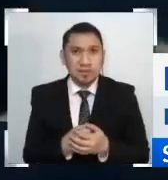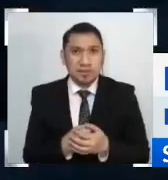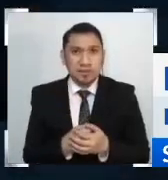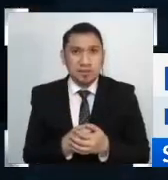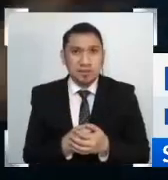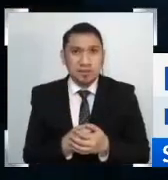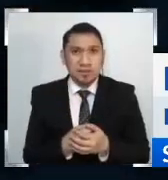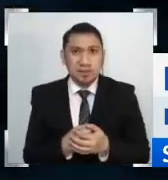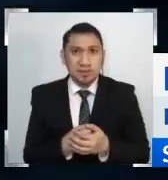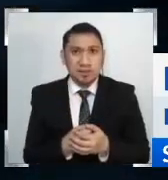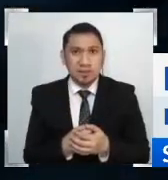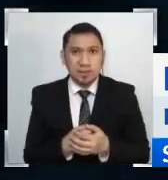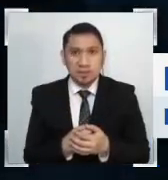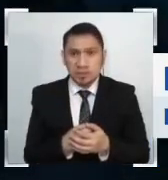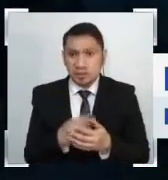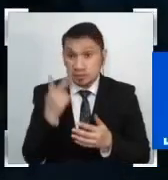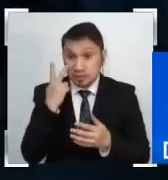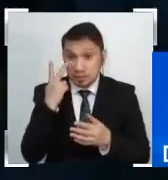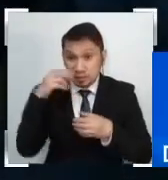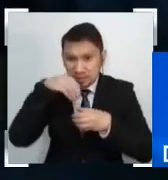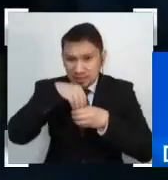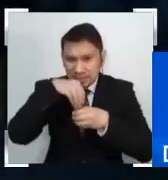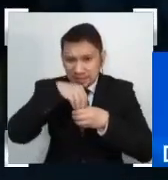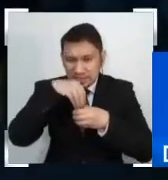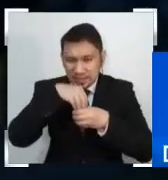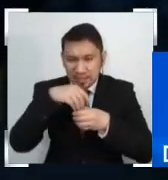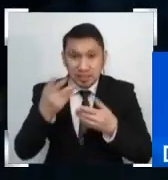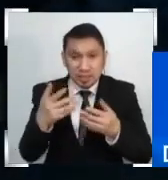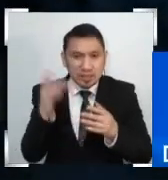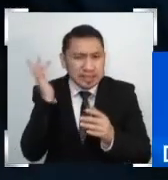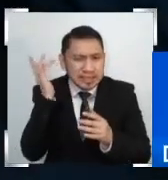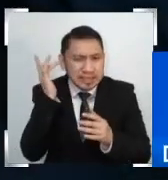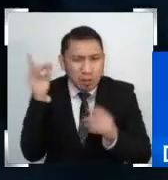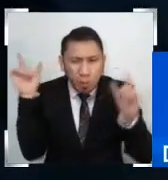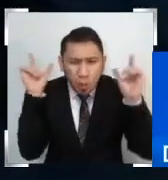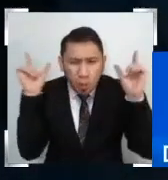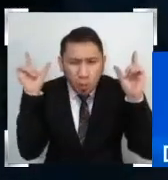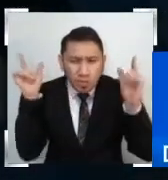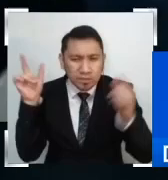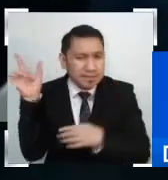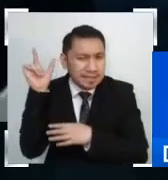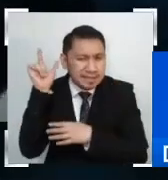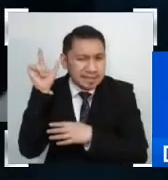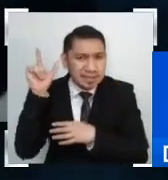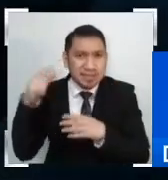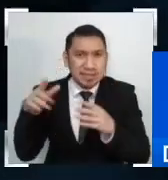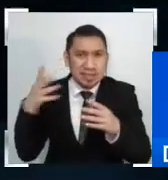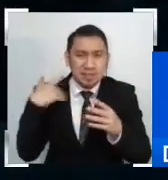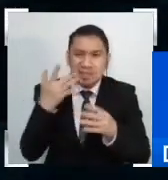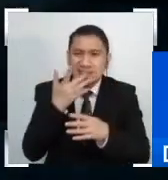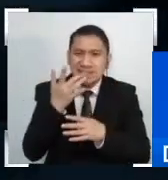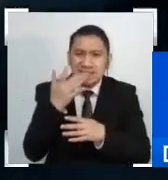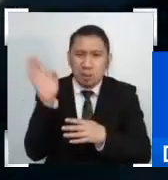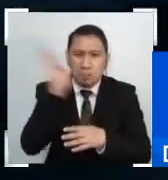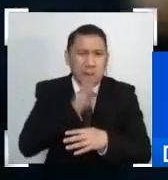Mula dito sa loob, rinig na rinig namin yung pagsakan ng mga yero, bumasag ng mga salamin doon sa labas.